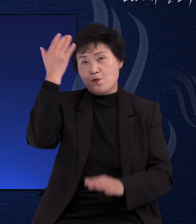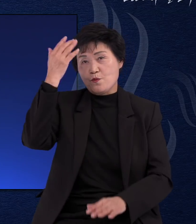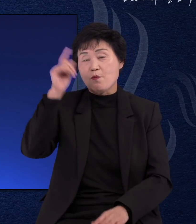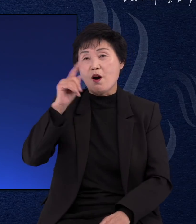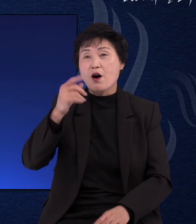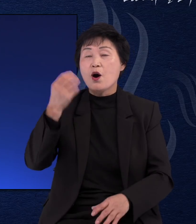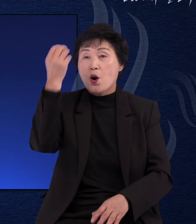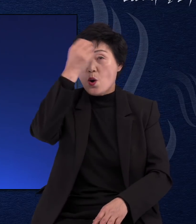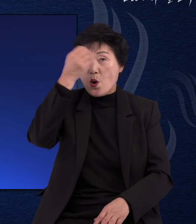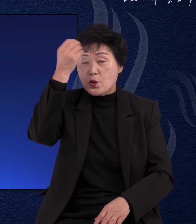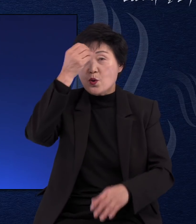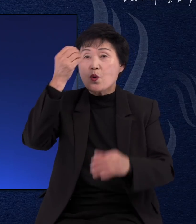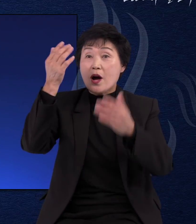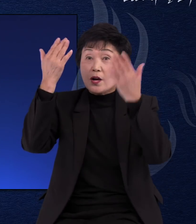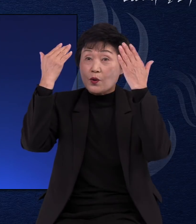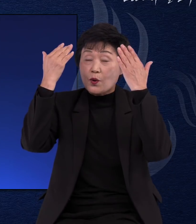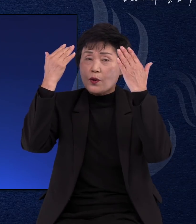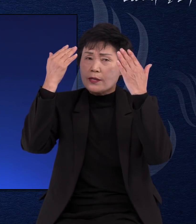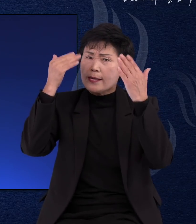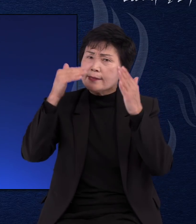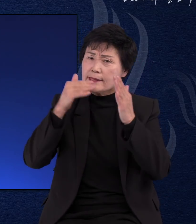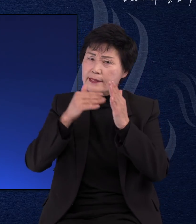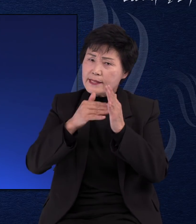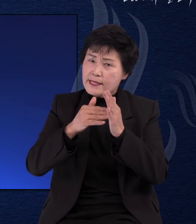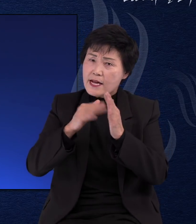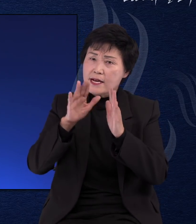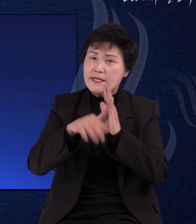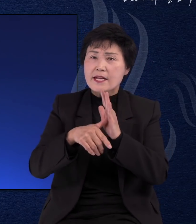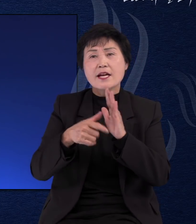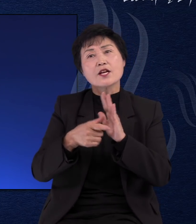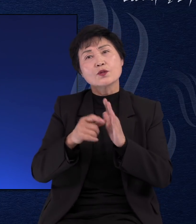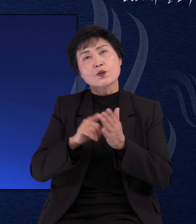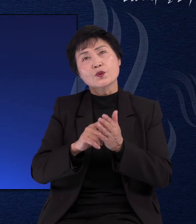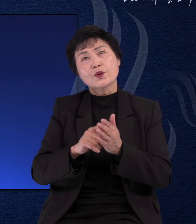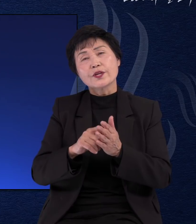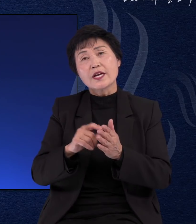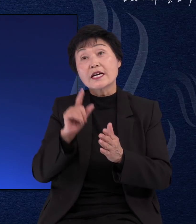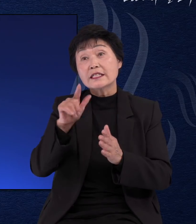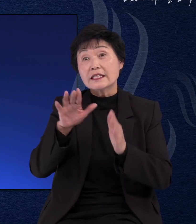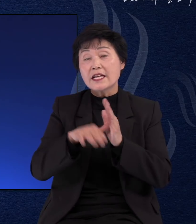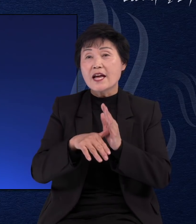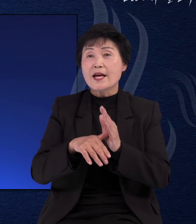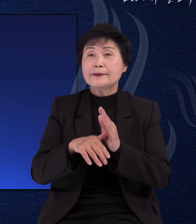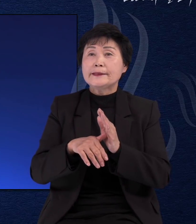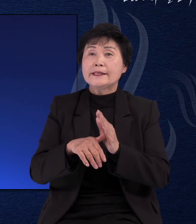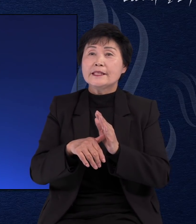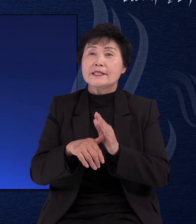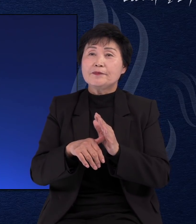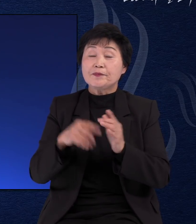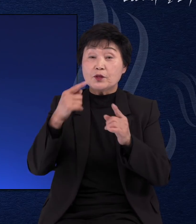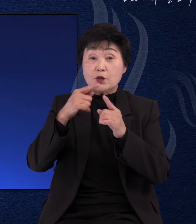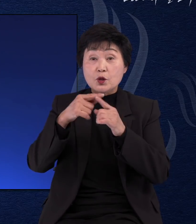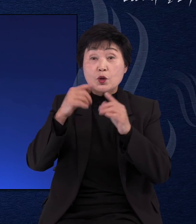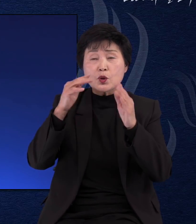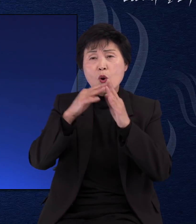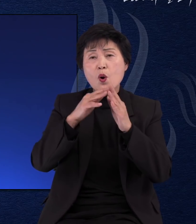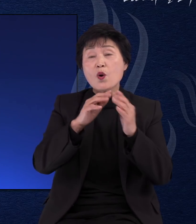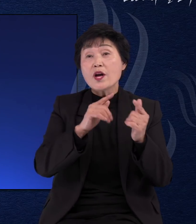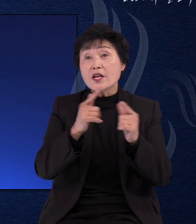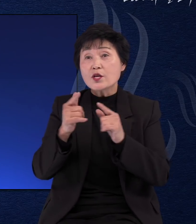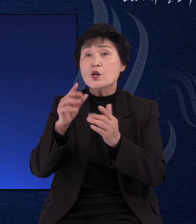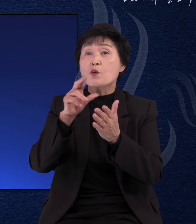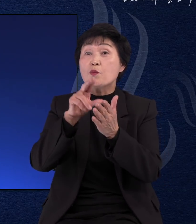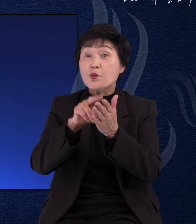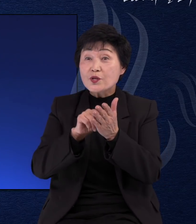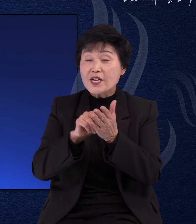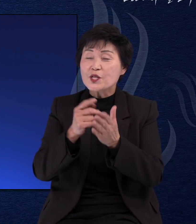주일날 성가대에 앉아 있는데, 그날 교회가 조금 이렇게 오래된 교회들이 이런저런 문제들이 생기는데 제가 처음